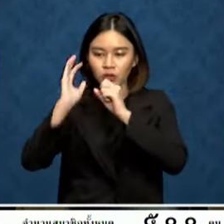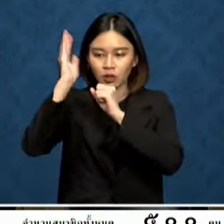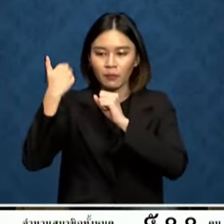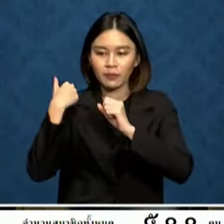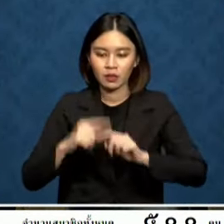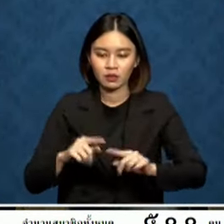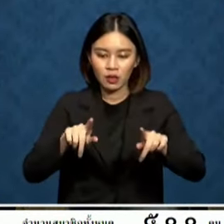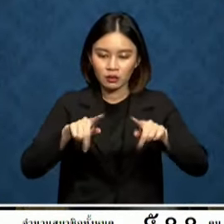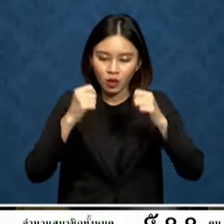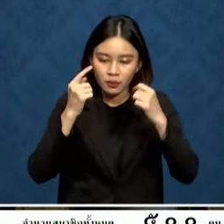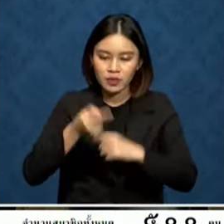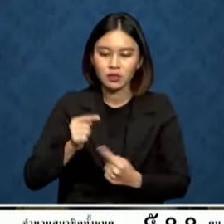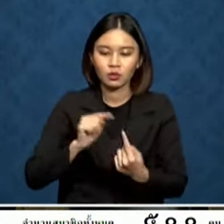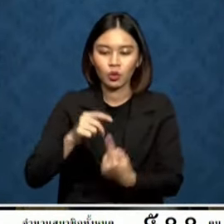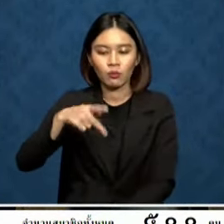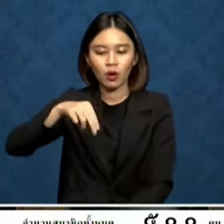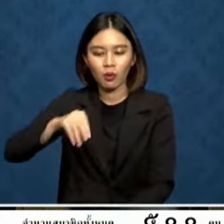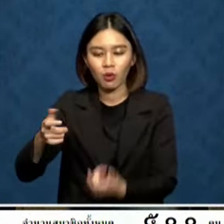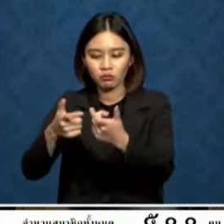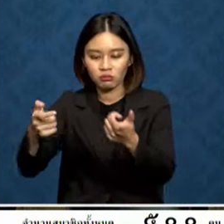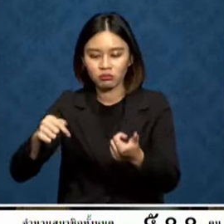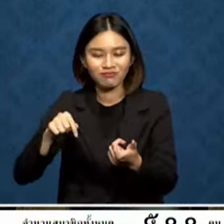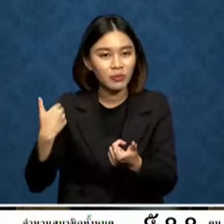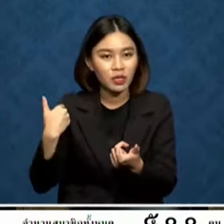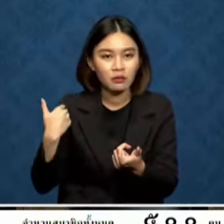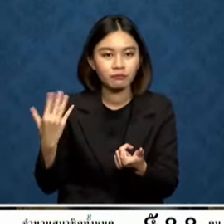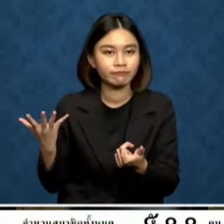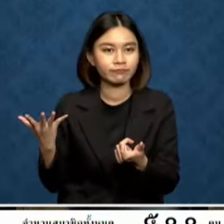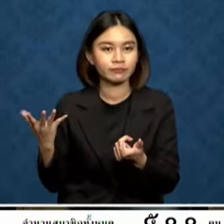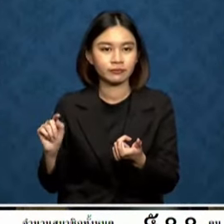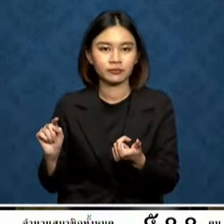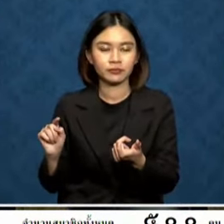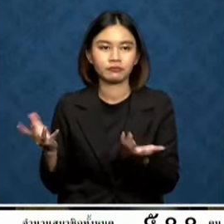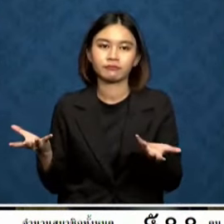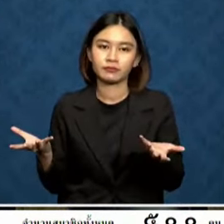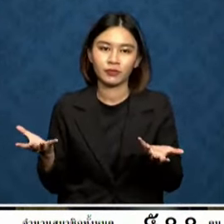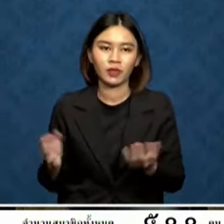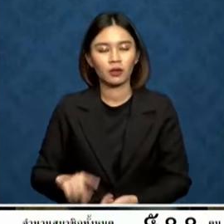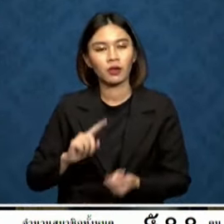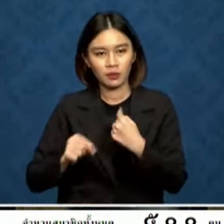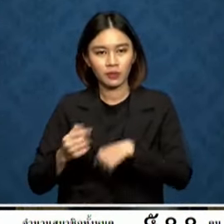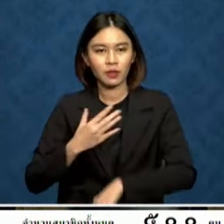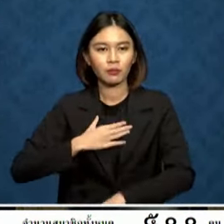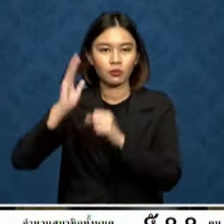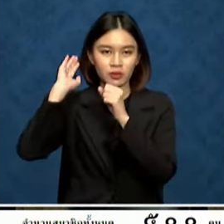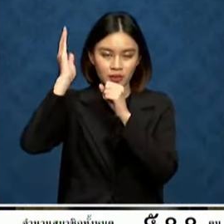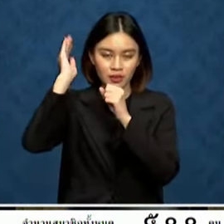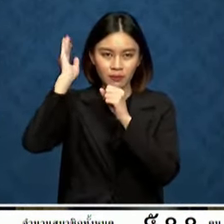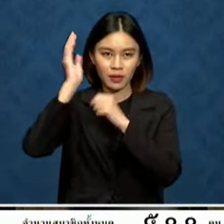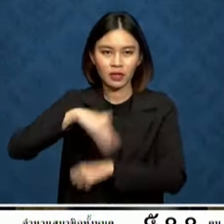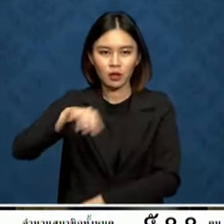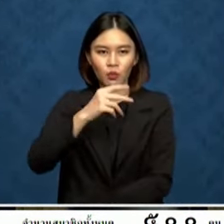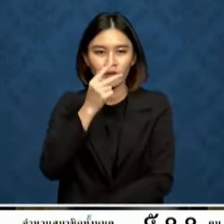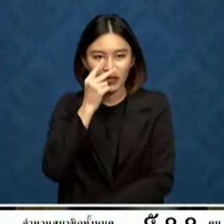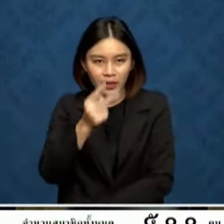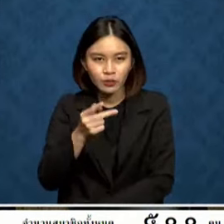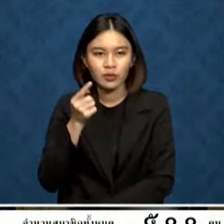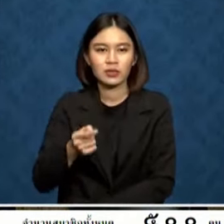จริงๆในรายละเอียดในพรบงบประมานมีมั้ครับเดี๋ยวเพื่อนผมจะมาอภิปลายให้เห็นว่าของจริงเป็น